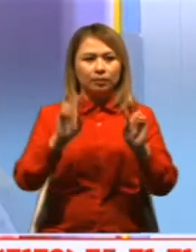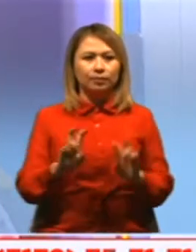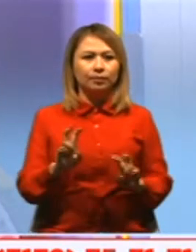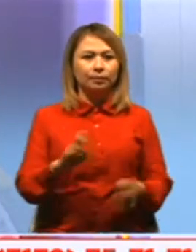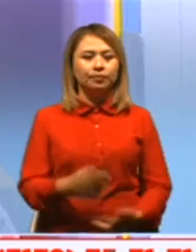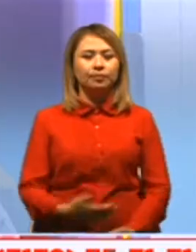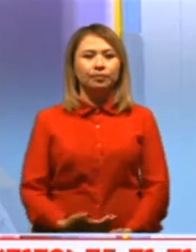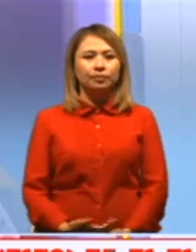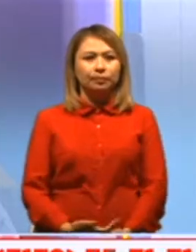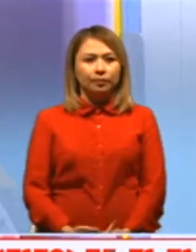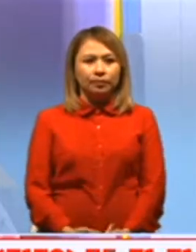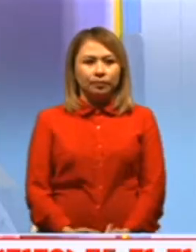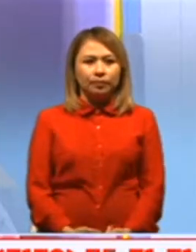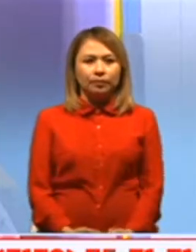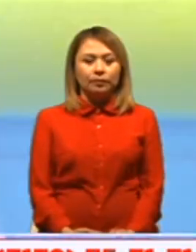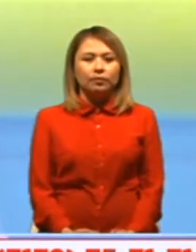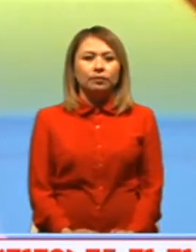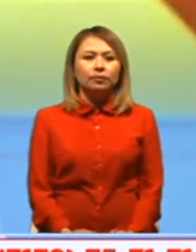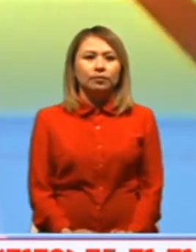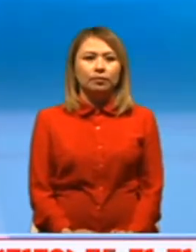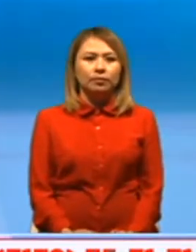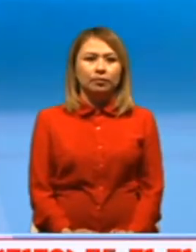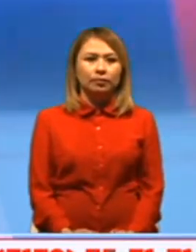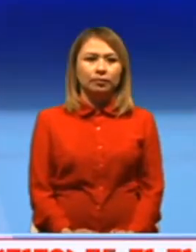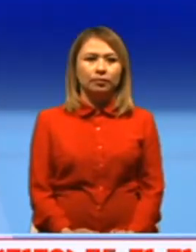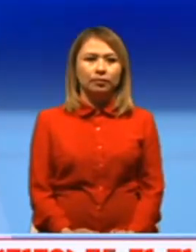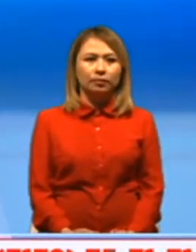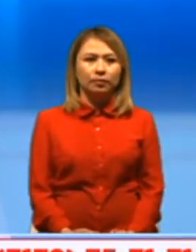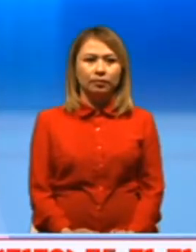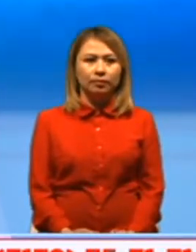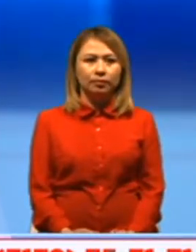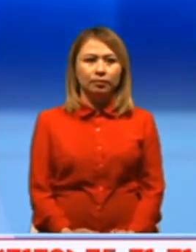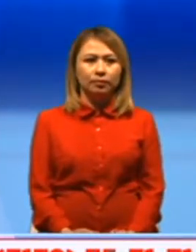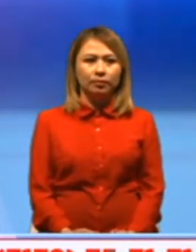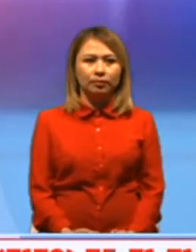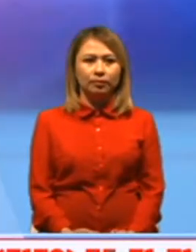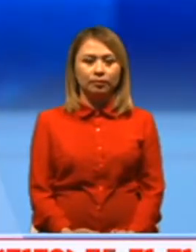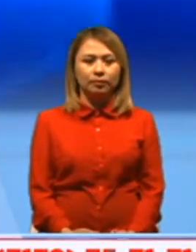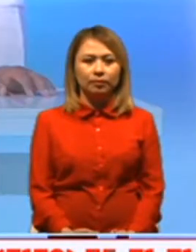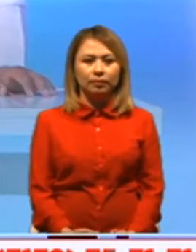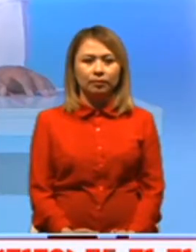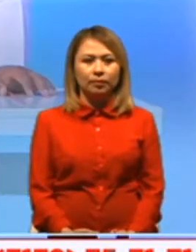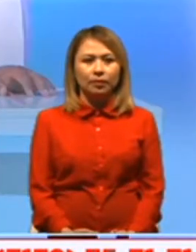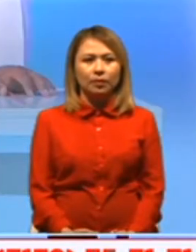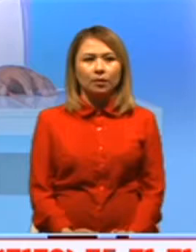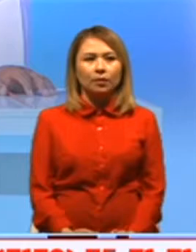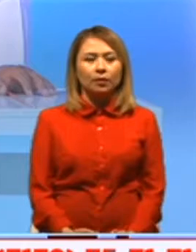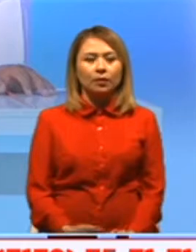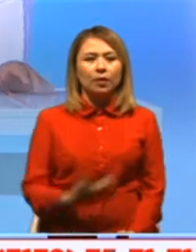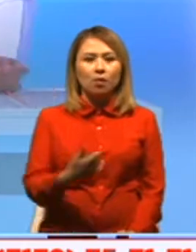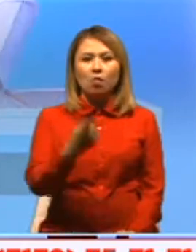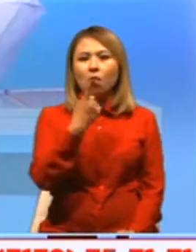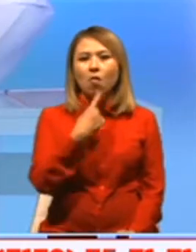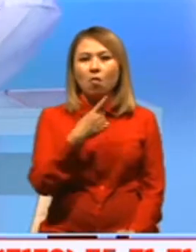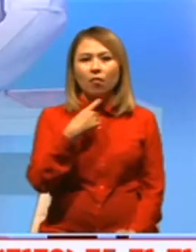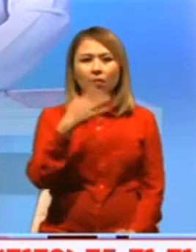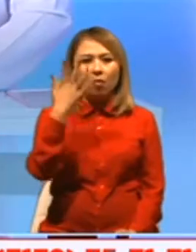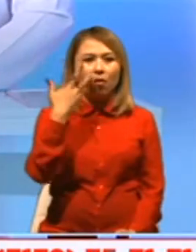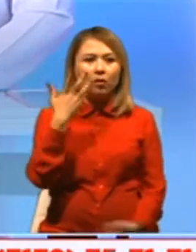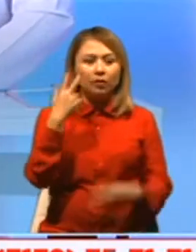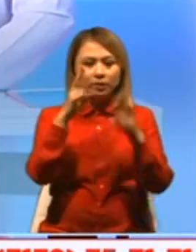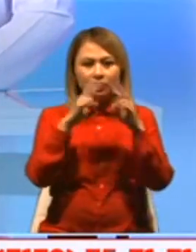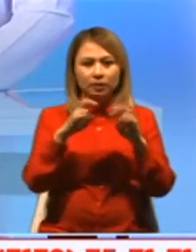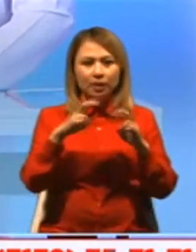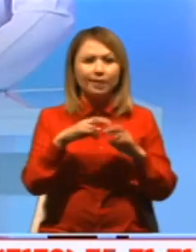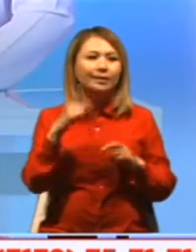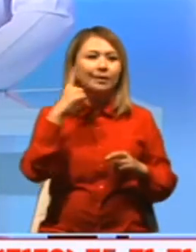дұрыс. Рахмет сіздерге. Раушан, рахмет сізге хабарласқаныңызға. Абай Құрматқанұлы қанын тексергенде қанттың